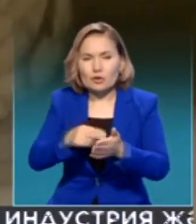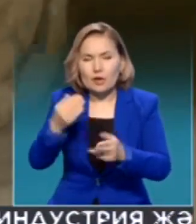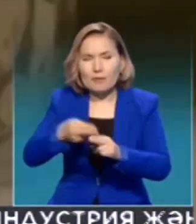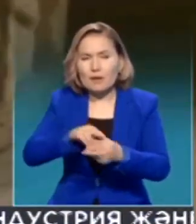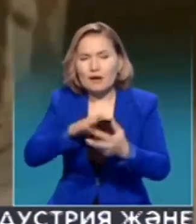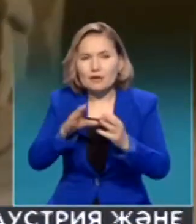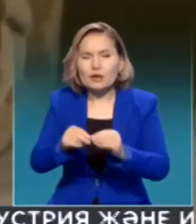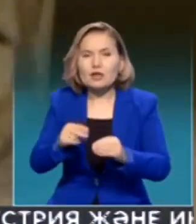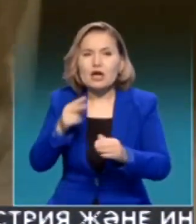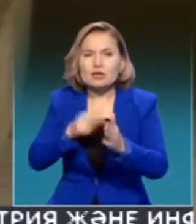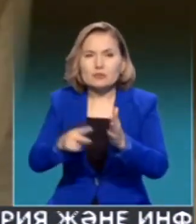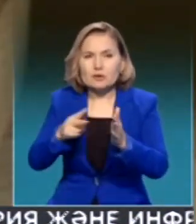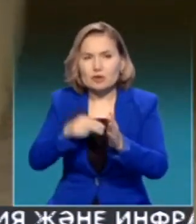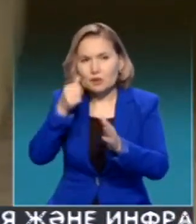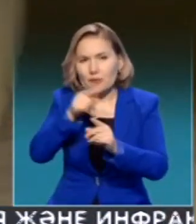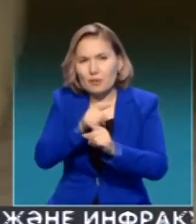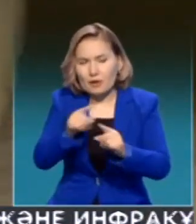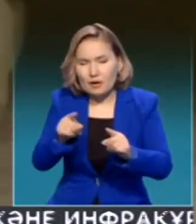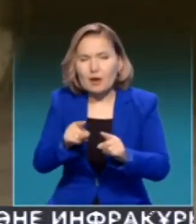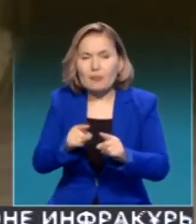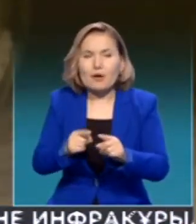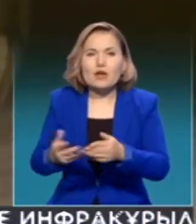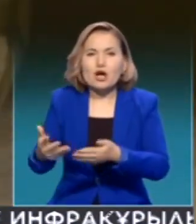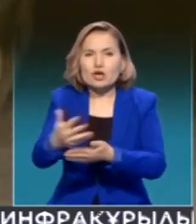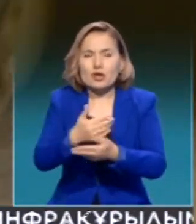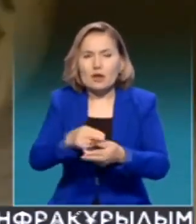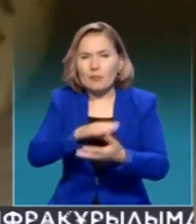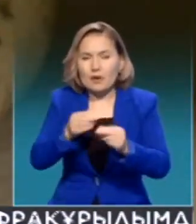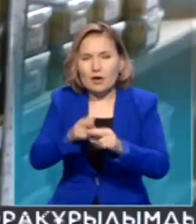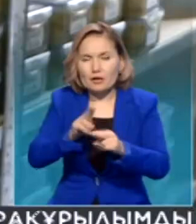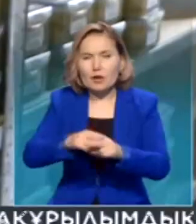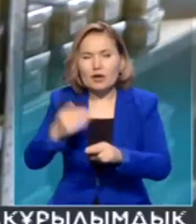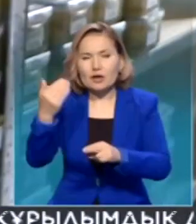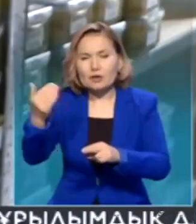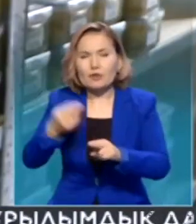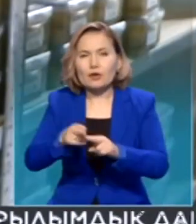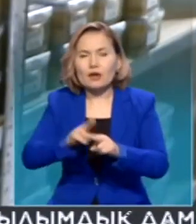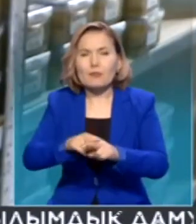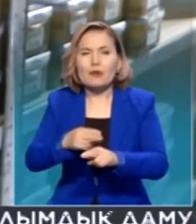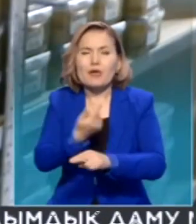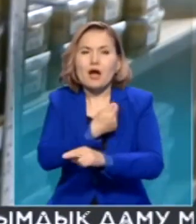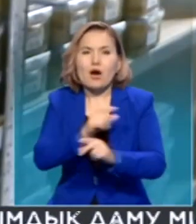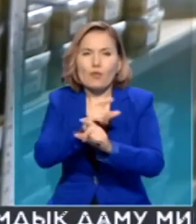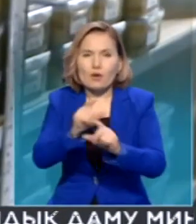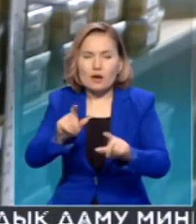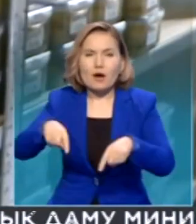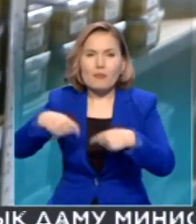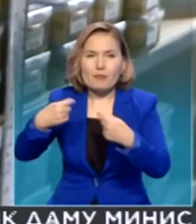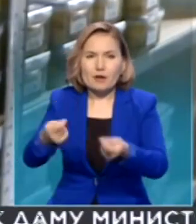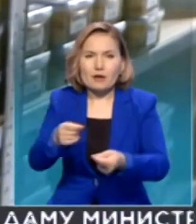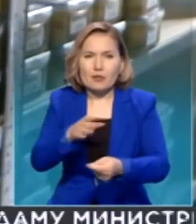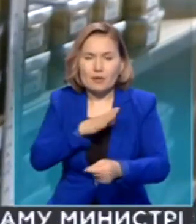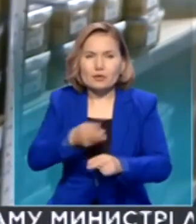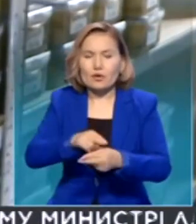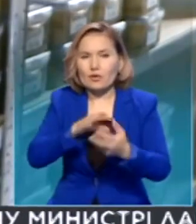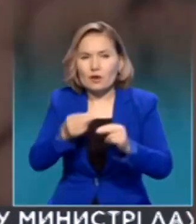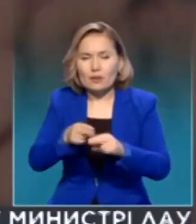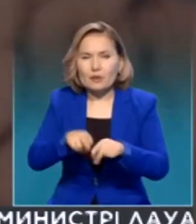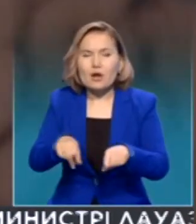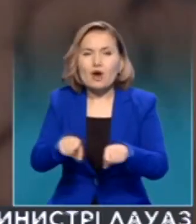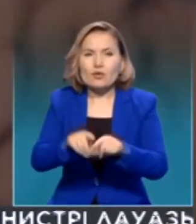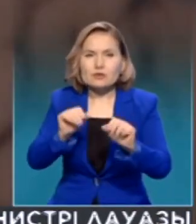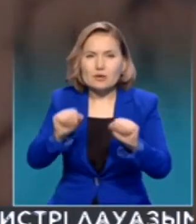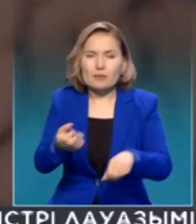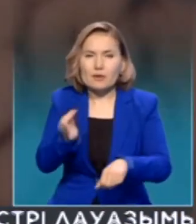1951-1997 жылдар аралығында жинаған. Ғалым өмірден озған соң Британия үкіметі оны сақтайтын жер таппай топтаманы таратуға шешім шығарған. Мұндай